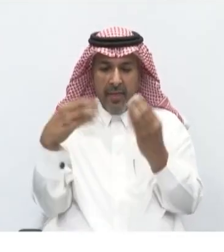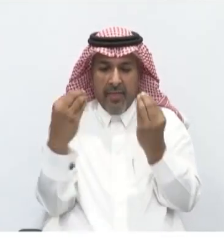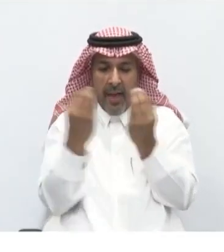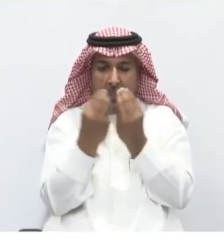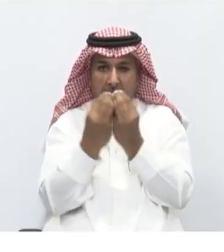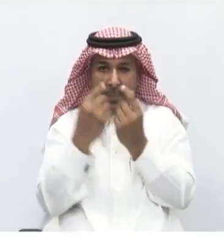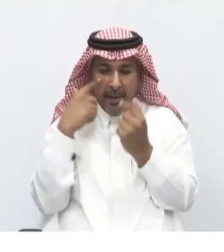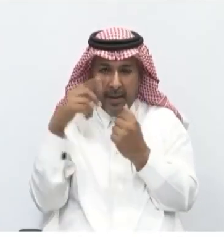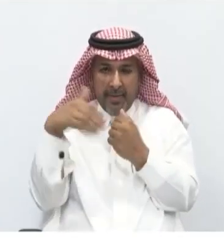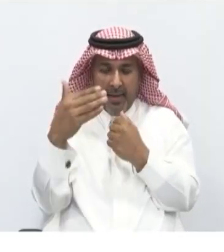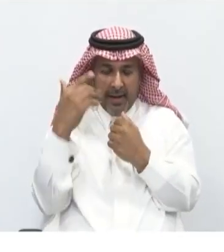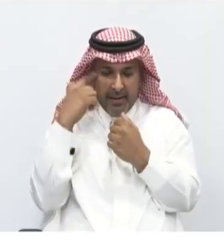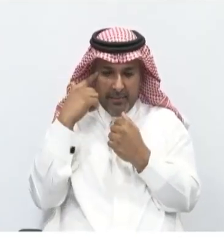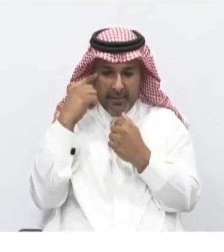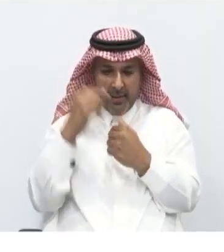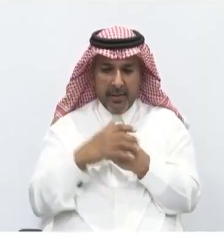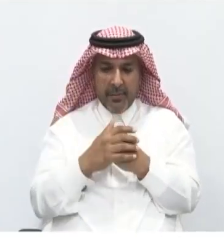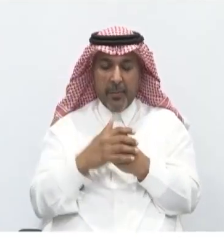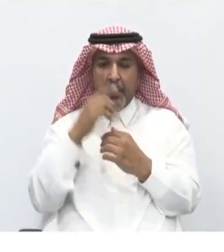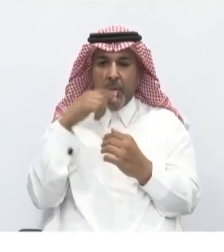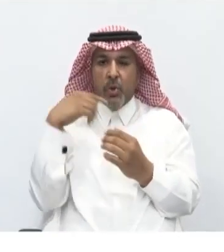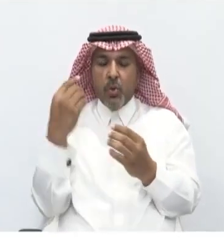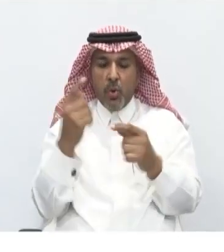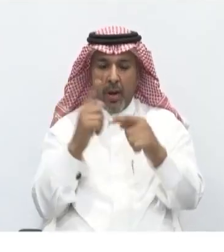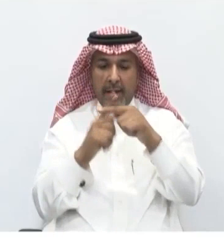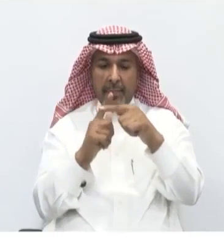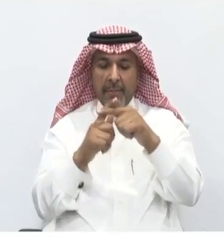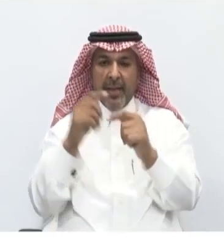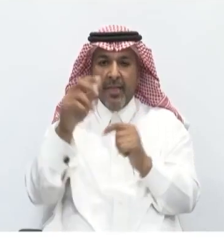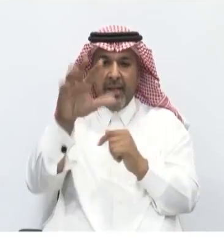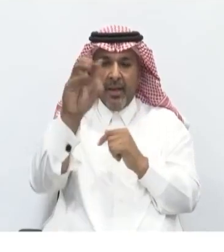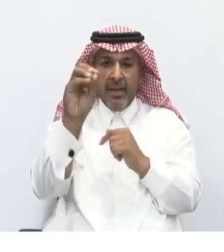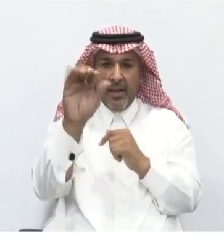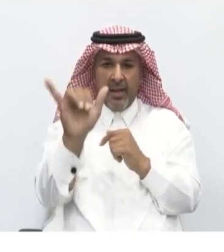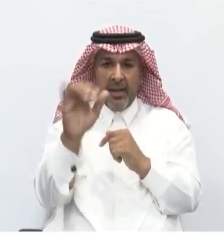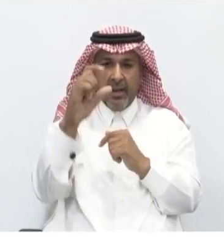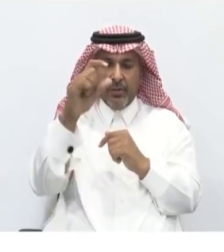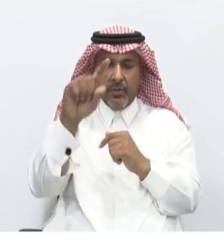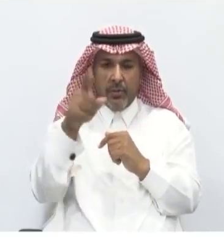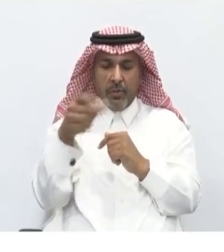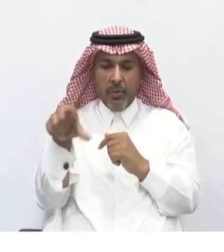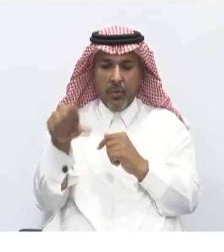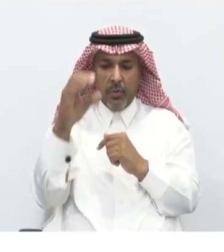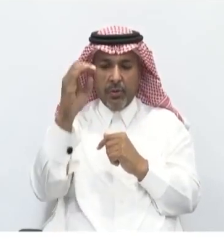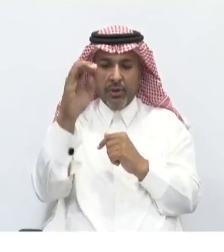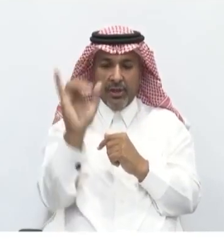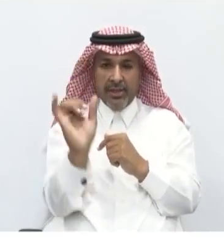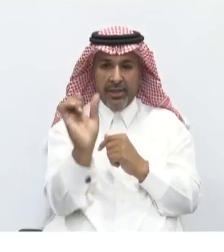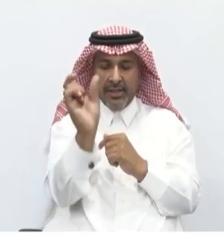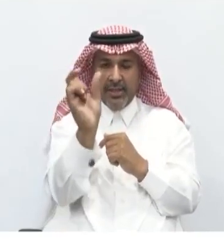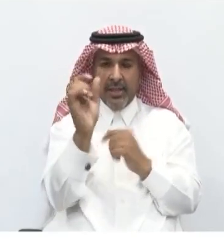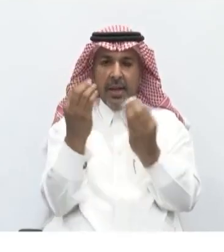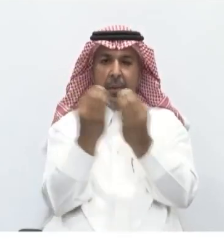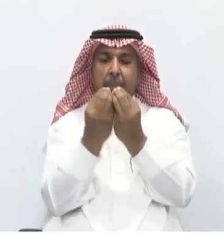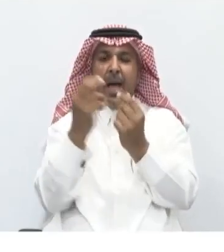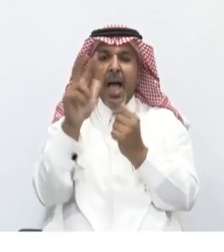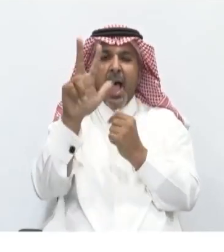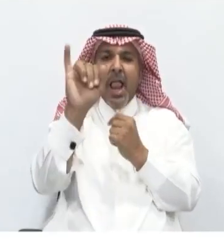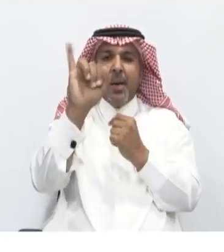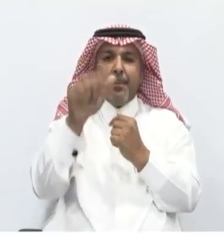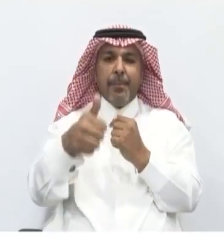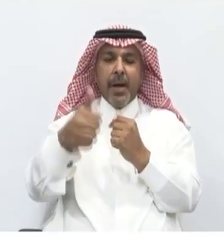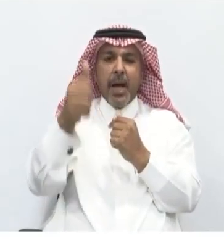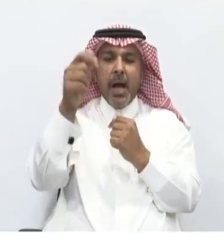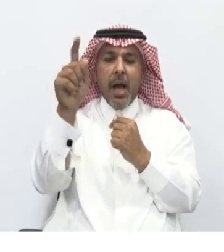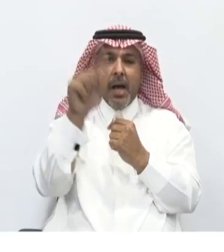الماء ارسم سته جزيئات هيدروجين تتفاعل مع العدد المناسب من جزيئات الاكسجين ثم وضح عدد